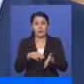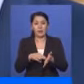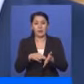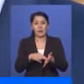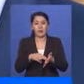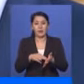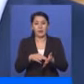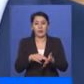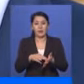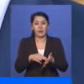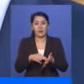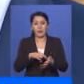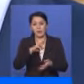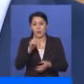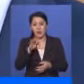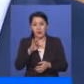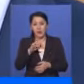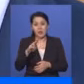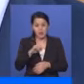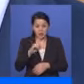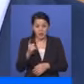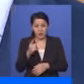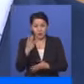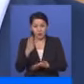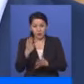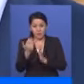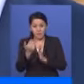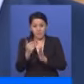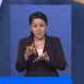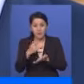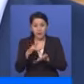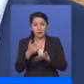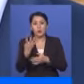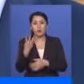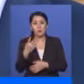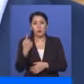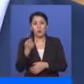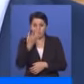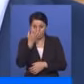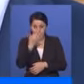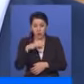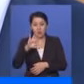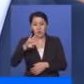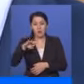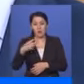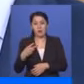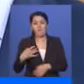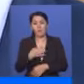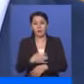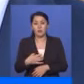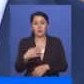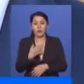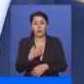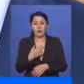деген мобильдік приложение бар. Сол приложенде әр дәрінің, 41 дәрінің социально важный дейді, әлеуметтік маңызы